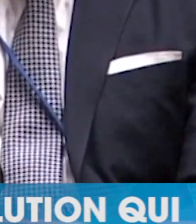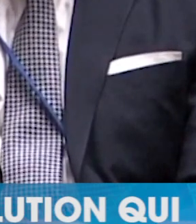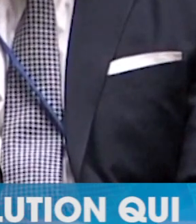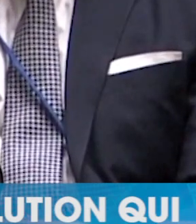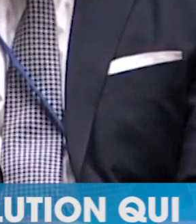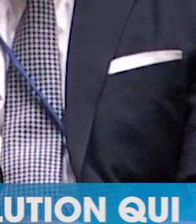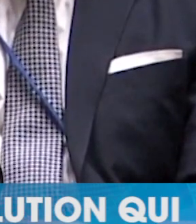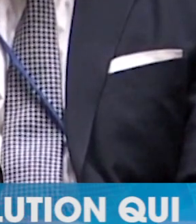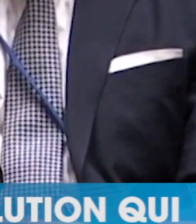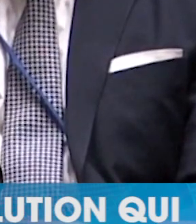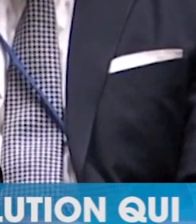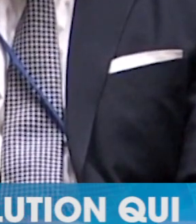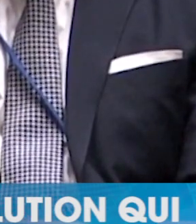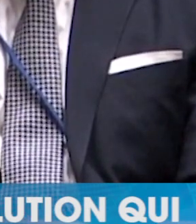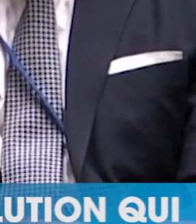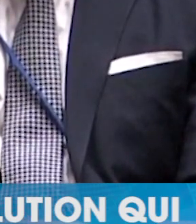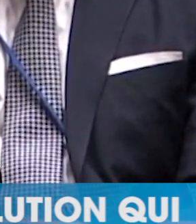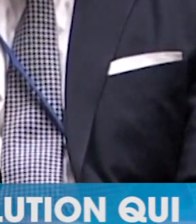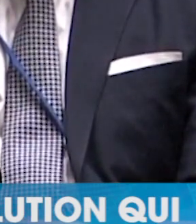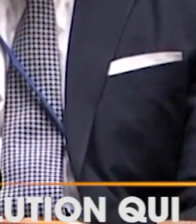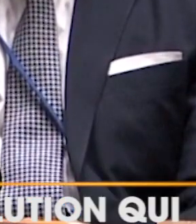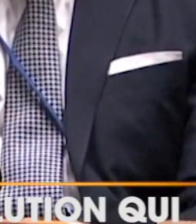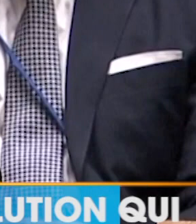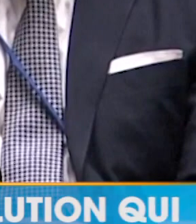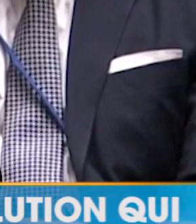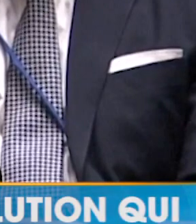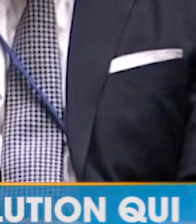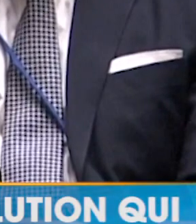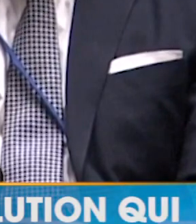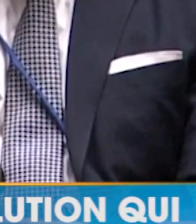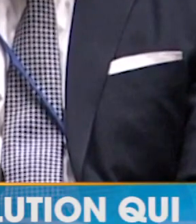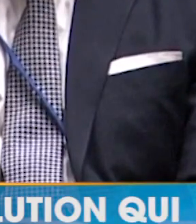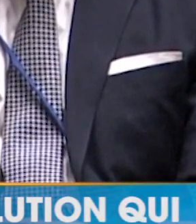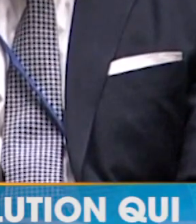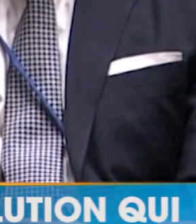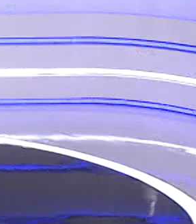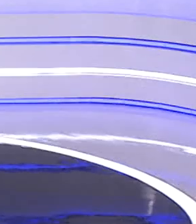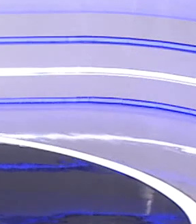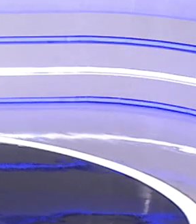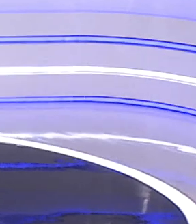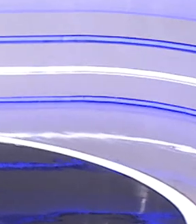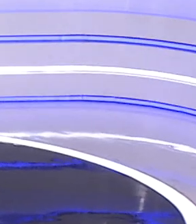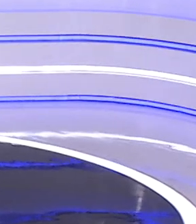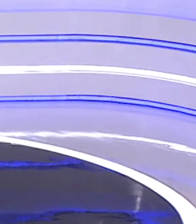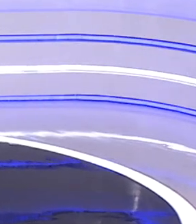38 se sont abstenus et 5 ont voté contre cette nouvelle résolution. C'était hier, jeudi.